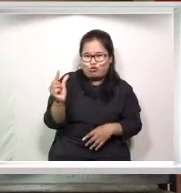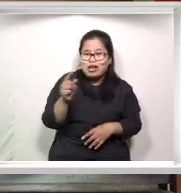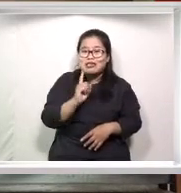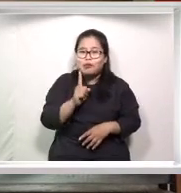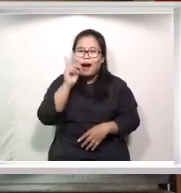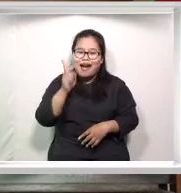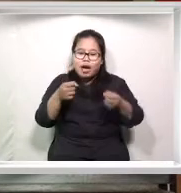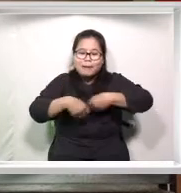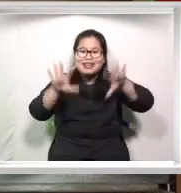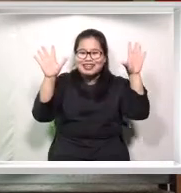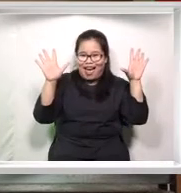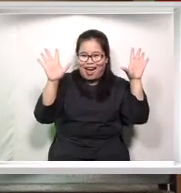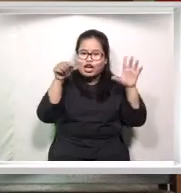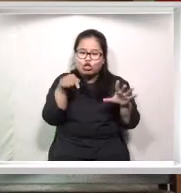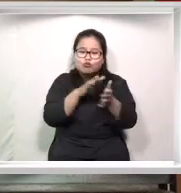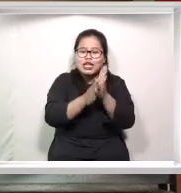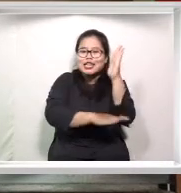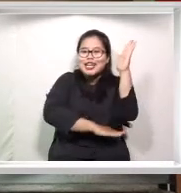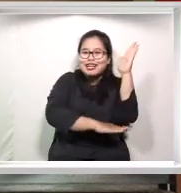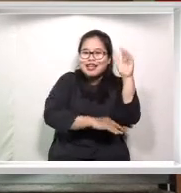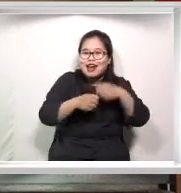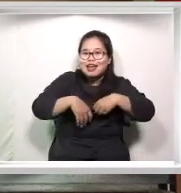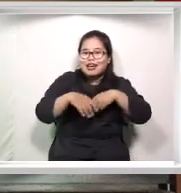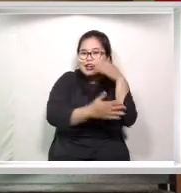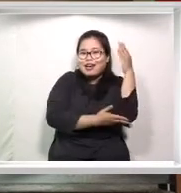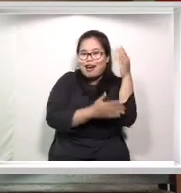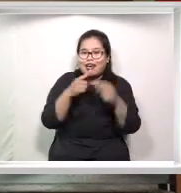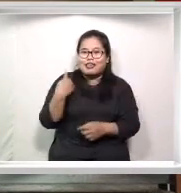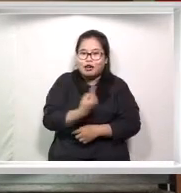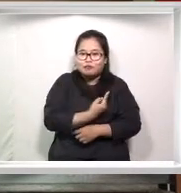adanya Pancasila yang menjadi dasar negara kita.